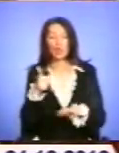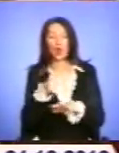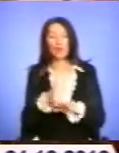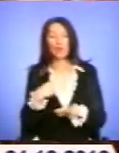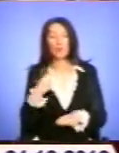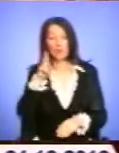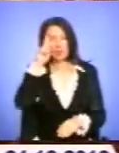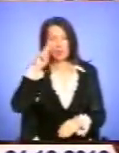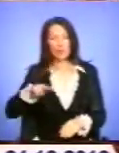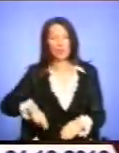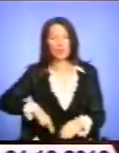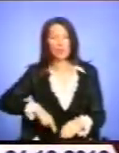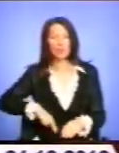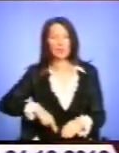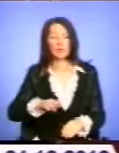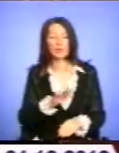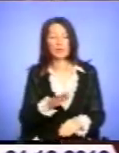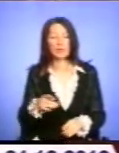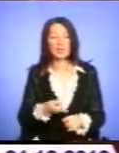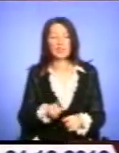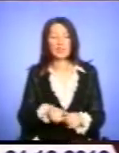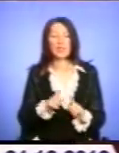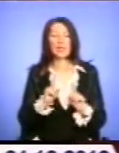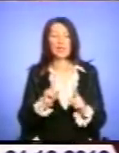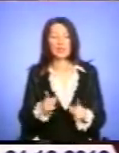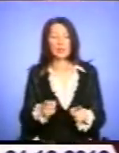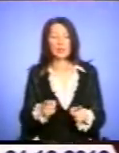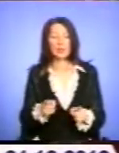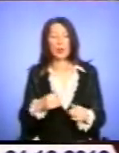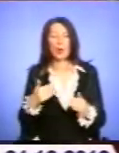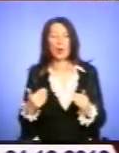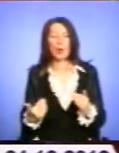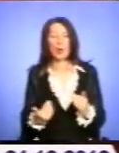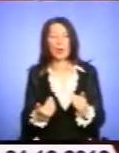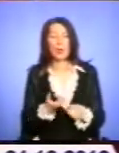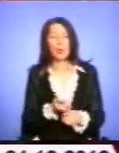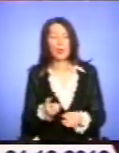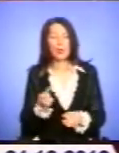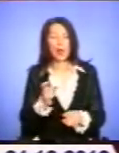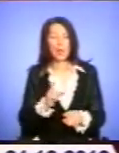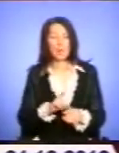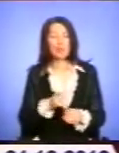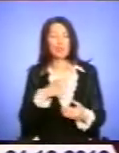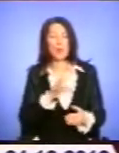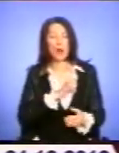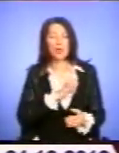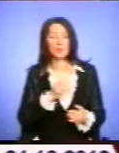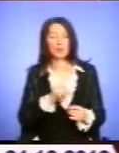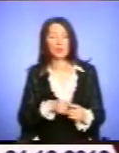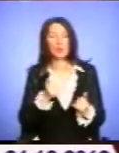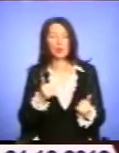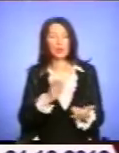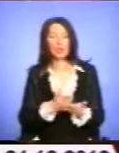державної адміністрації. Діти – це дійсно це найбільше багатство, яке сьогодні є у нас,